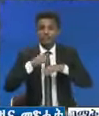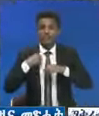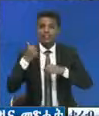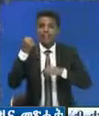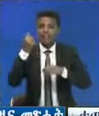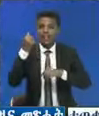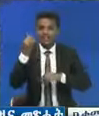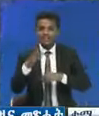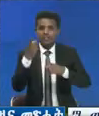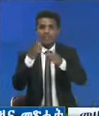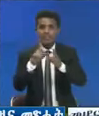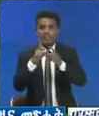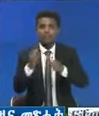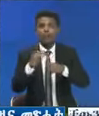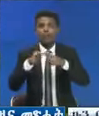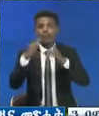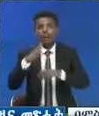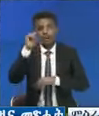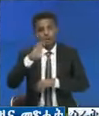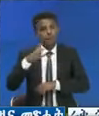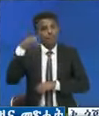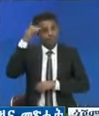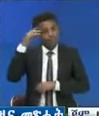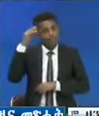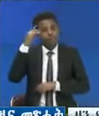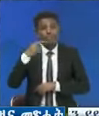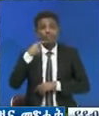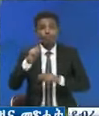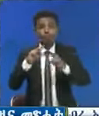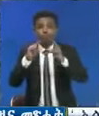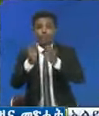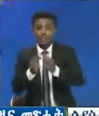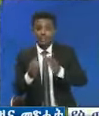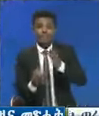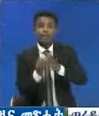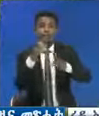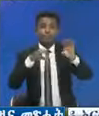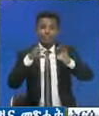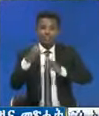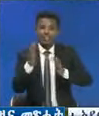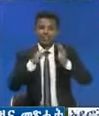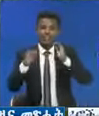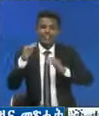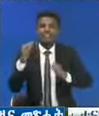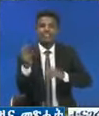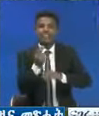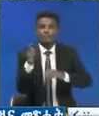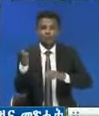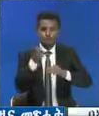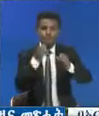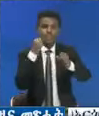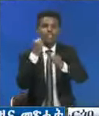አቶ ክንዴ ሞላ እንዳሉት በወረዳው የሚገኙ አርሶ አደሮች በክላስተር እንዲያመርቱ በማድረግ የበለጠ ተጠቃሚ እንዲሆኑ እየተሰራ